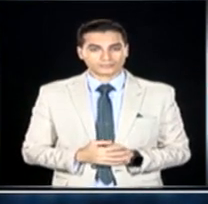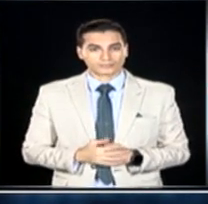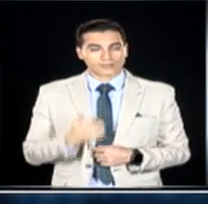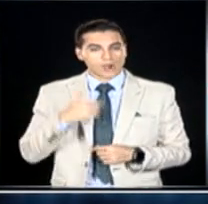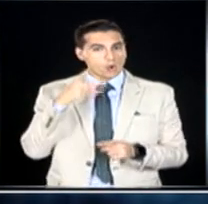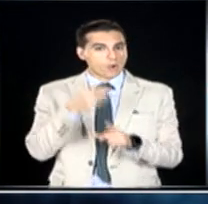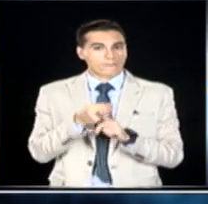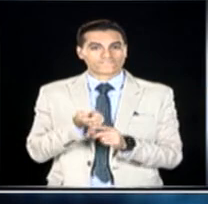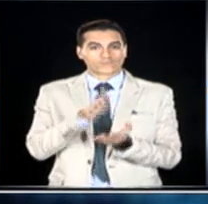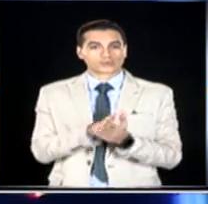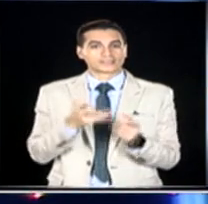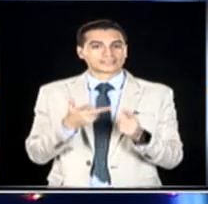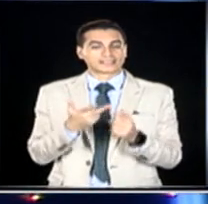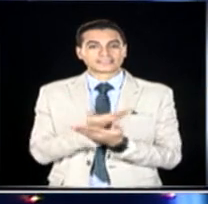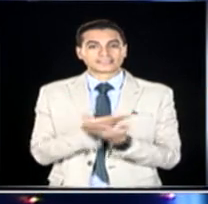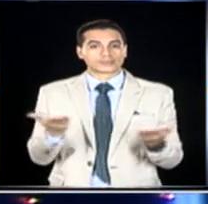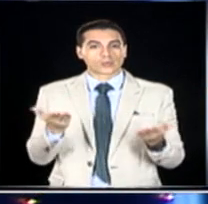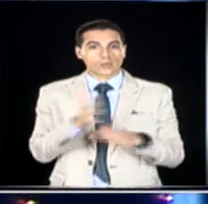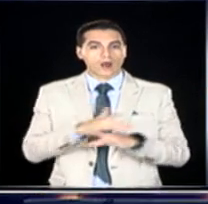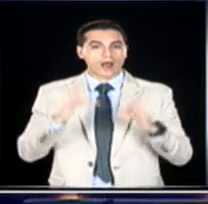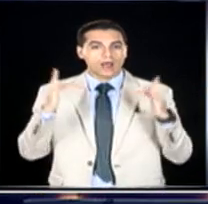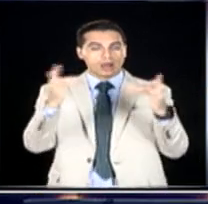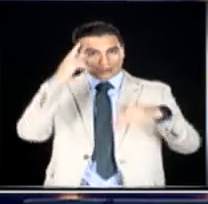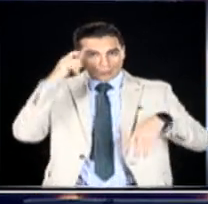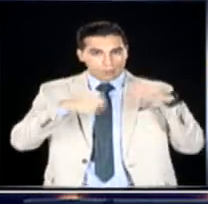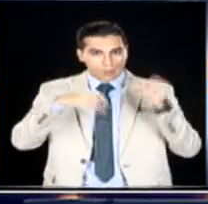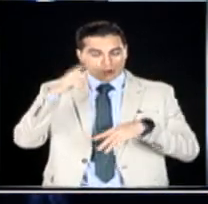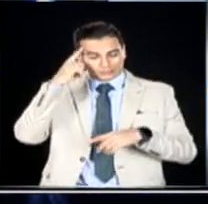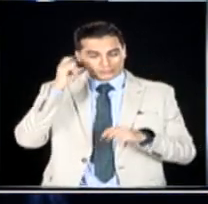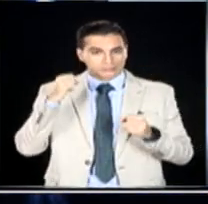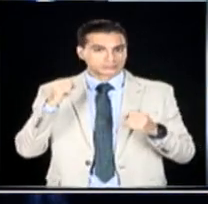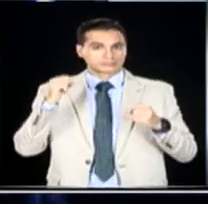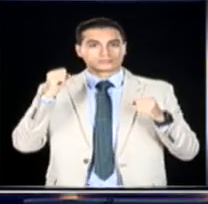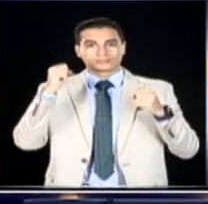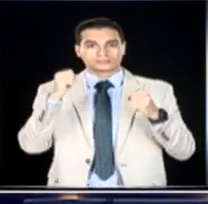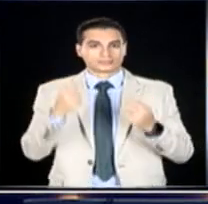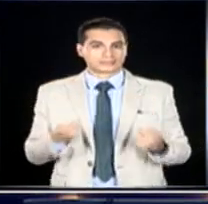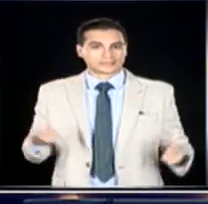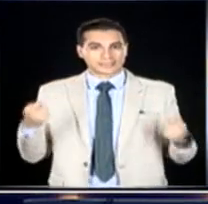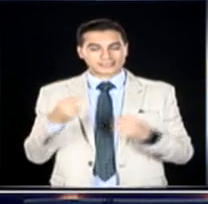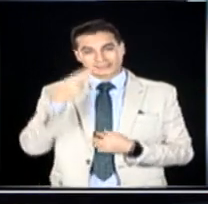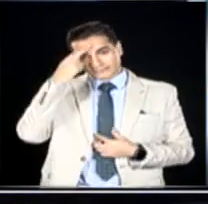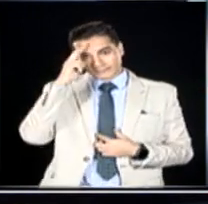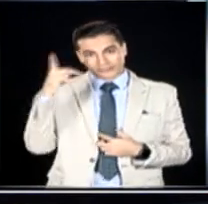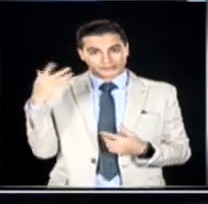أنا بحب الفرصة الثالثة جدا، كلكم بتبقوا قاعدين متكهربين. عمرو عرفة. مين بقى؟